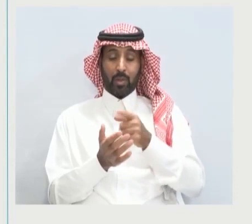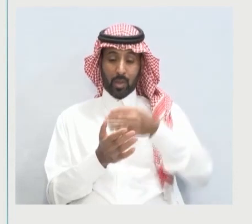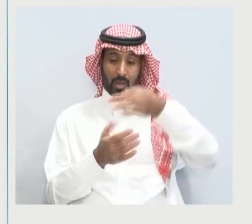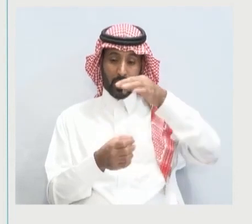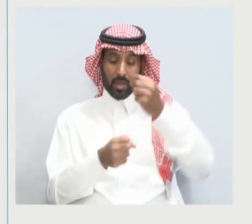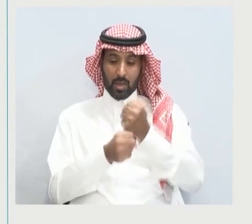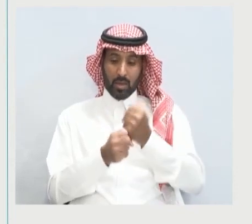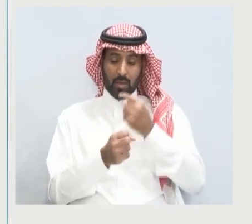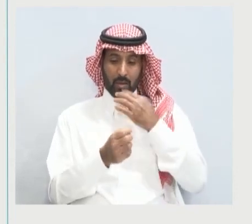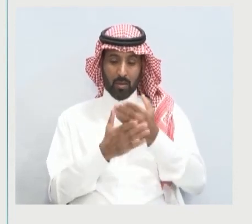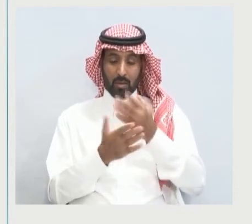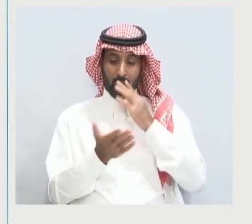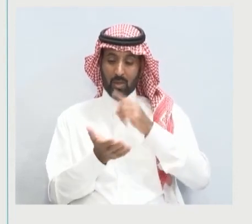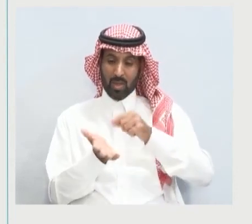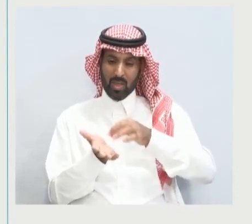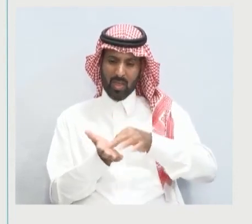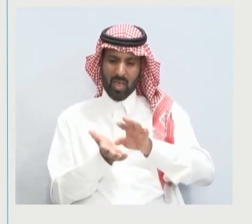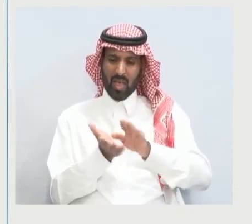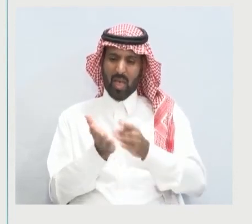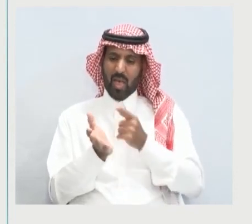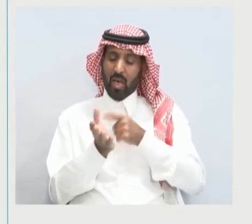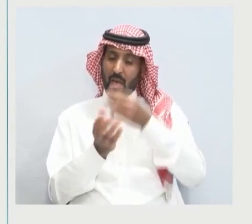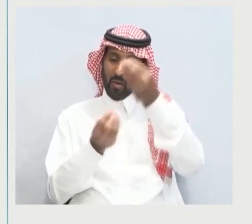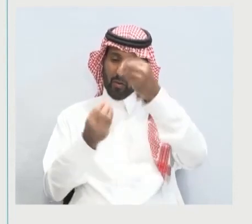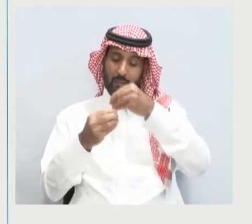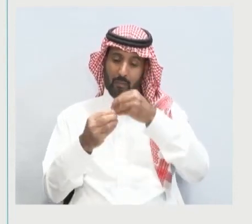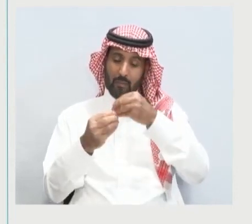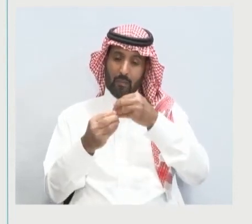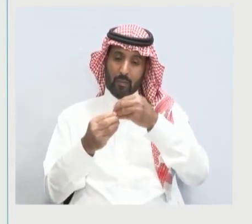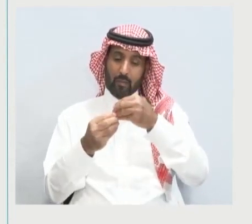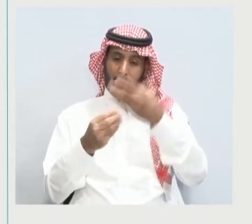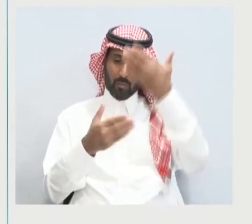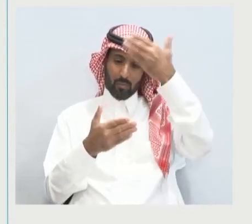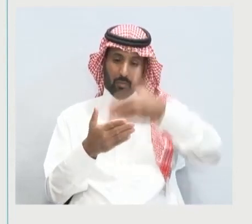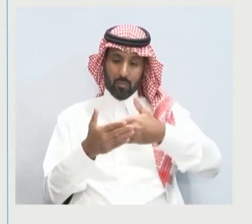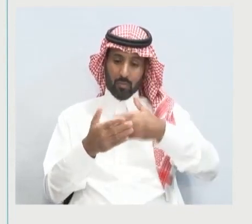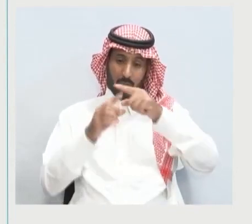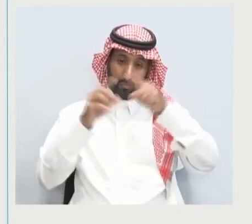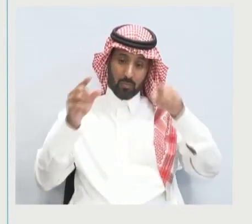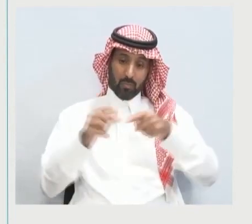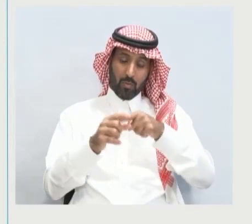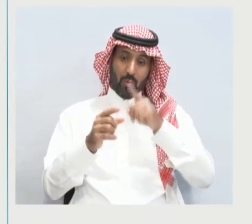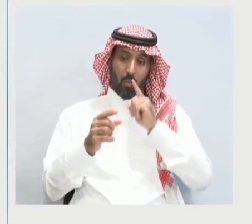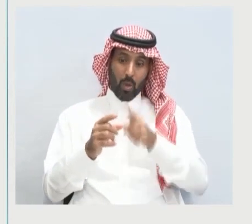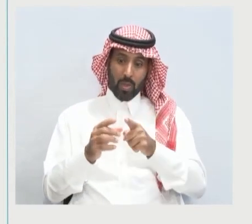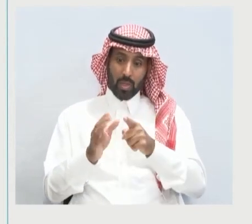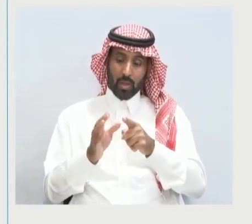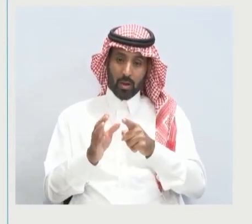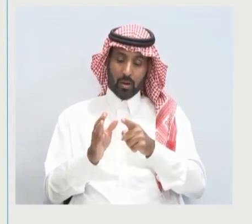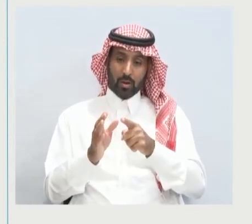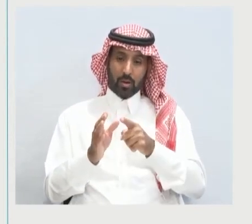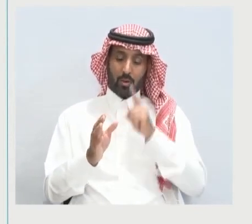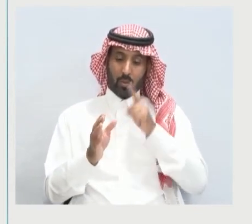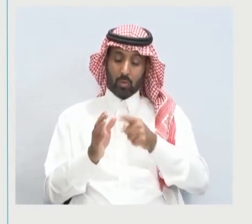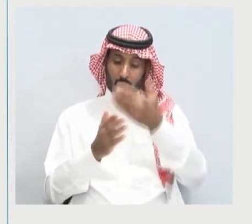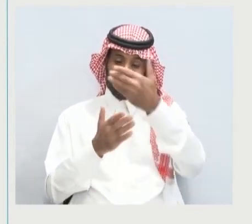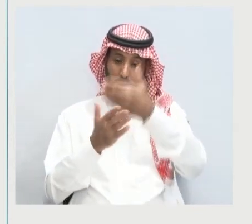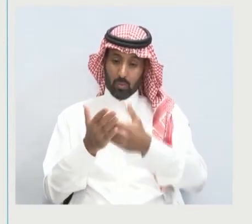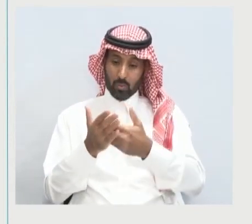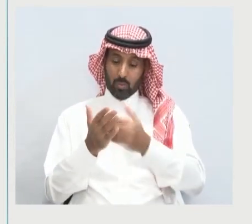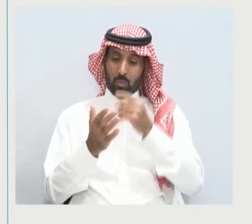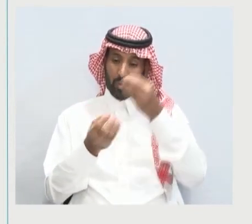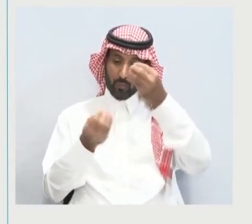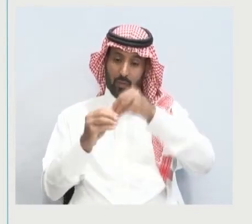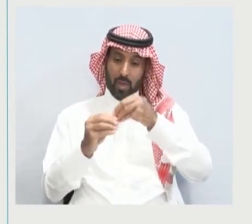ورقه العمل التي ستحذف تحتوي على بيانات عندها ستظهر نافذه تحذير اذا كانت ورقه العمل